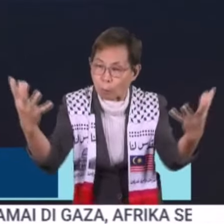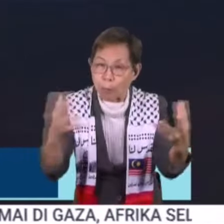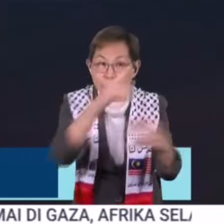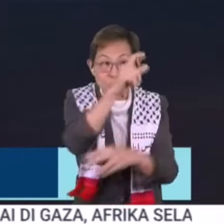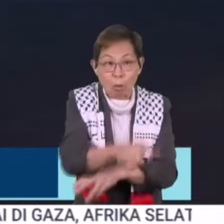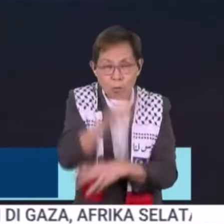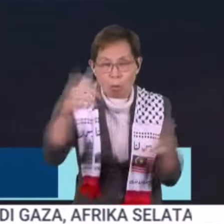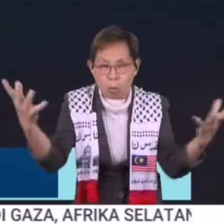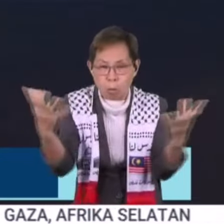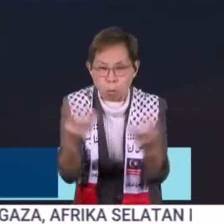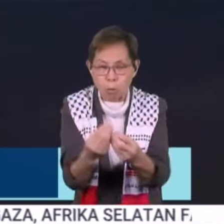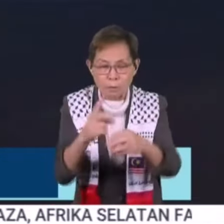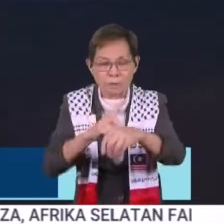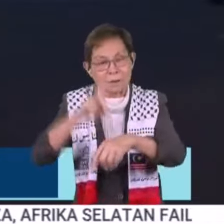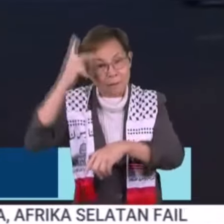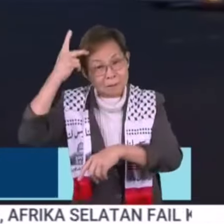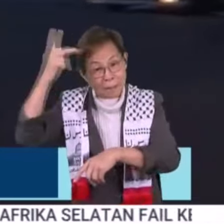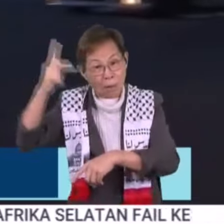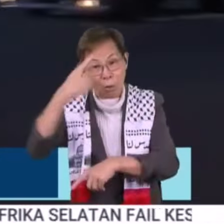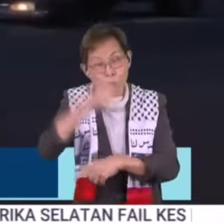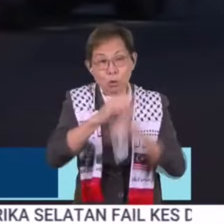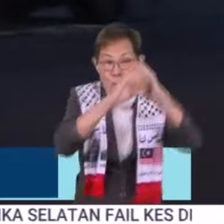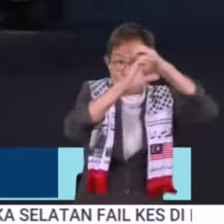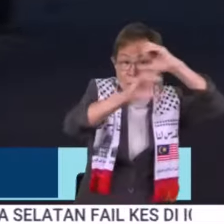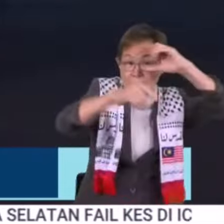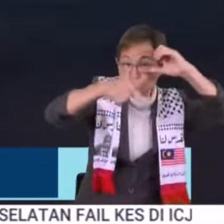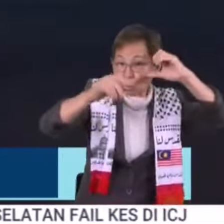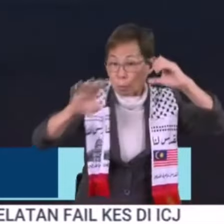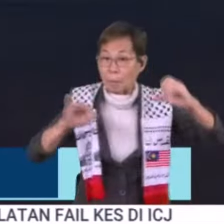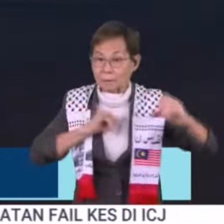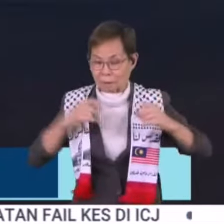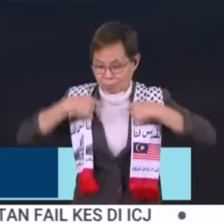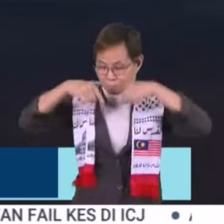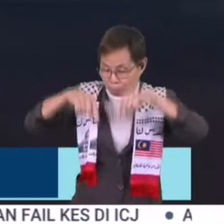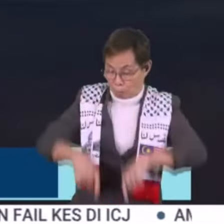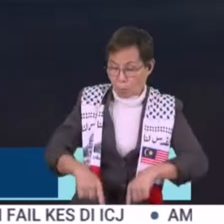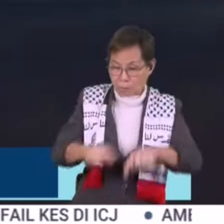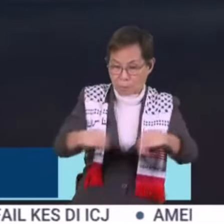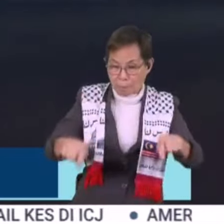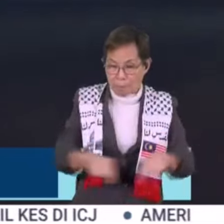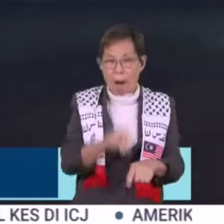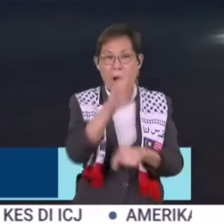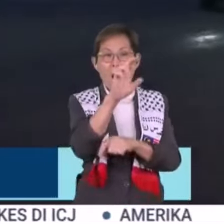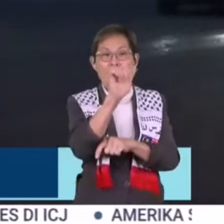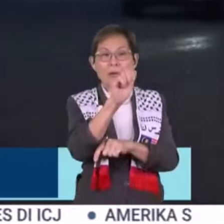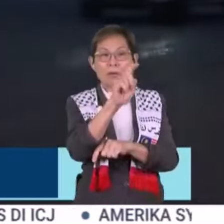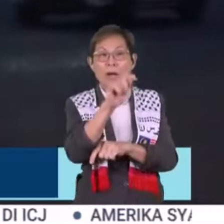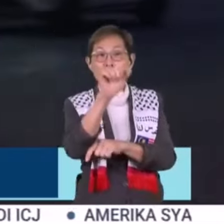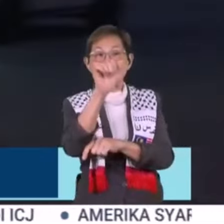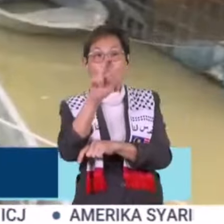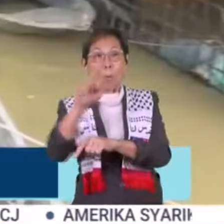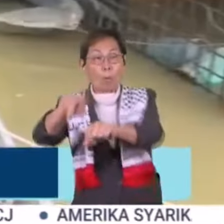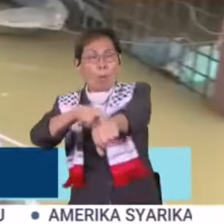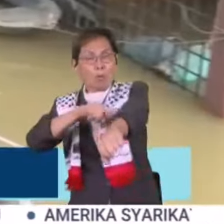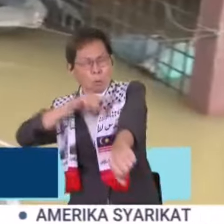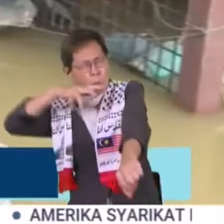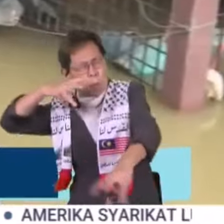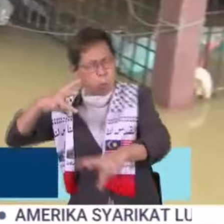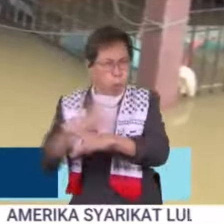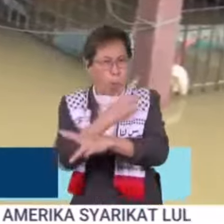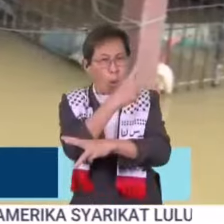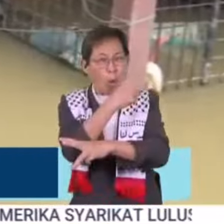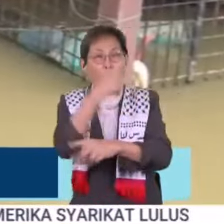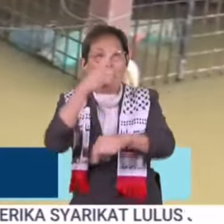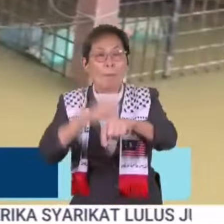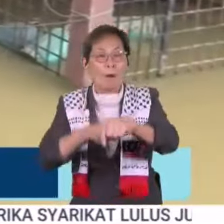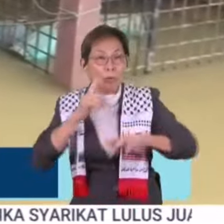terjejas banjir di negeri ini. Untuk kata 744, saya berada di kawasan Ratau Panjang yang agak terkesan ketika banjir